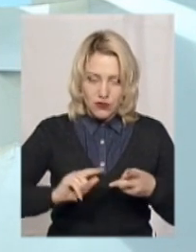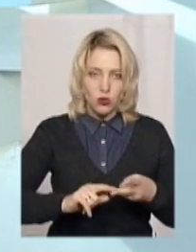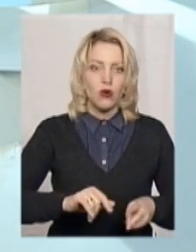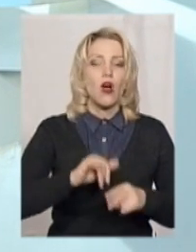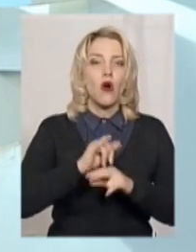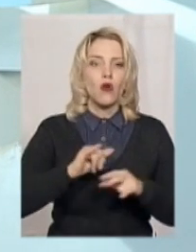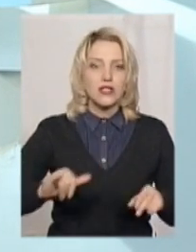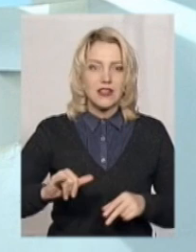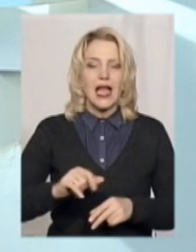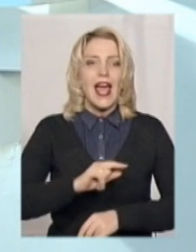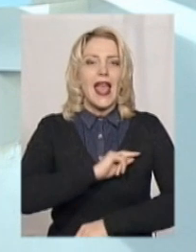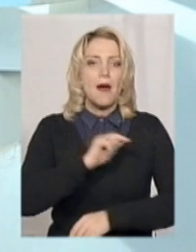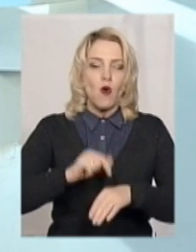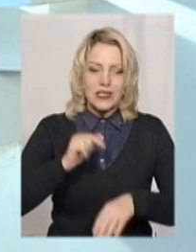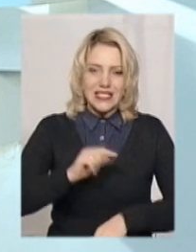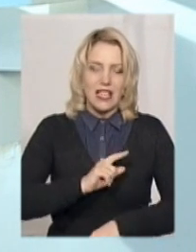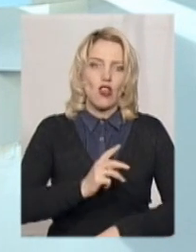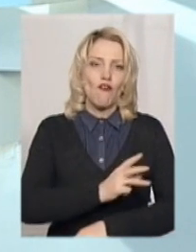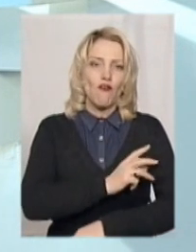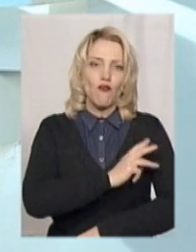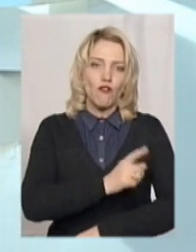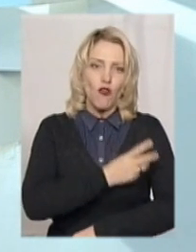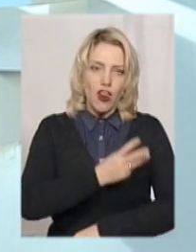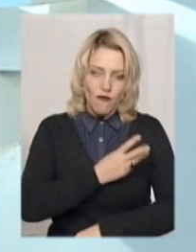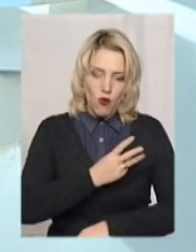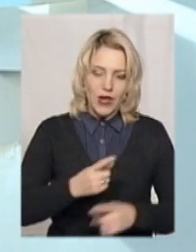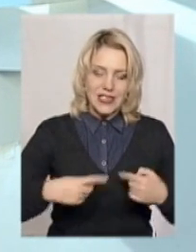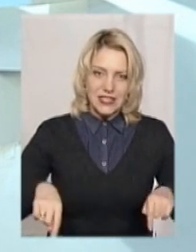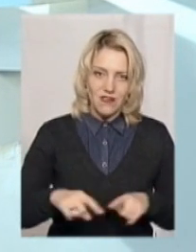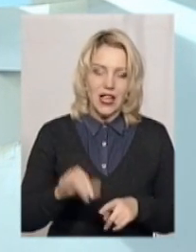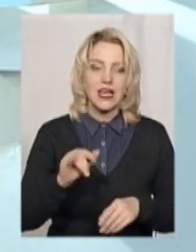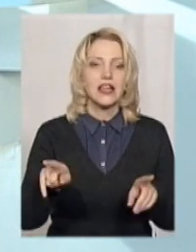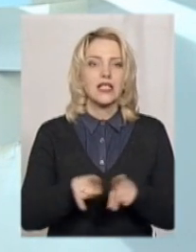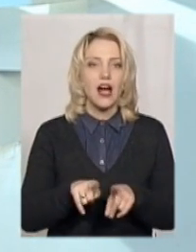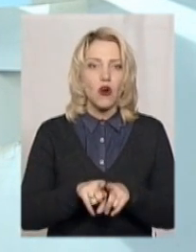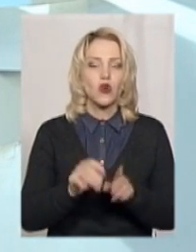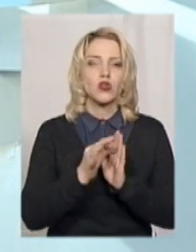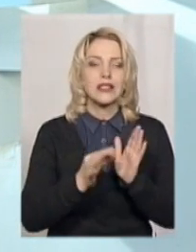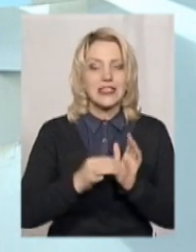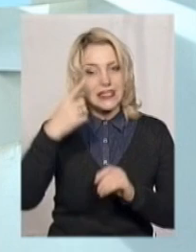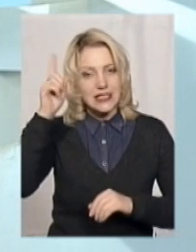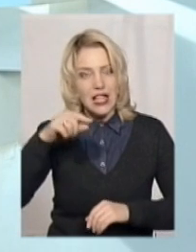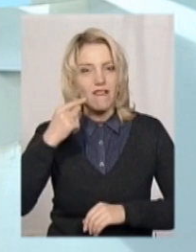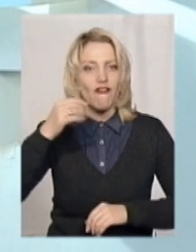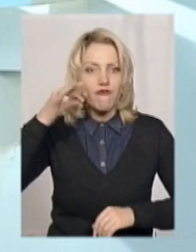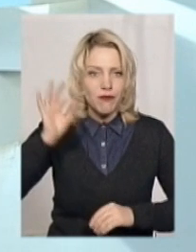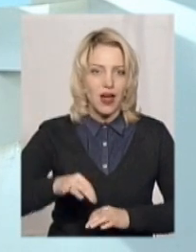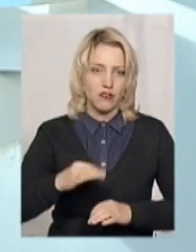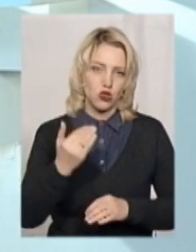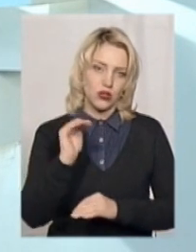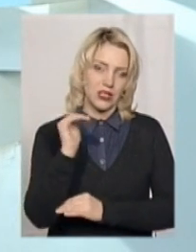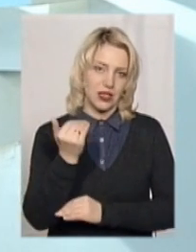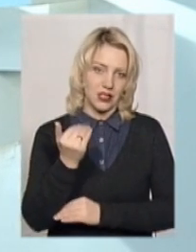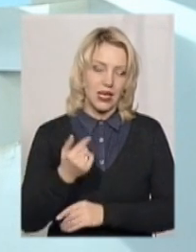розвиток емоційно-вольової сфери, когнітивної сфери, а також оцінка знань, вмінь і навичок